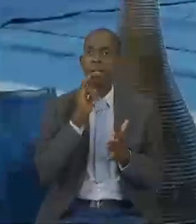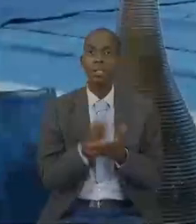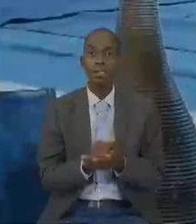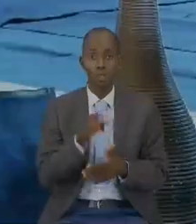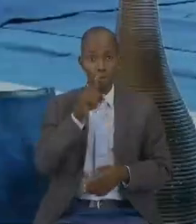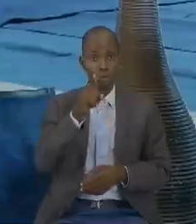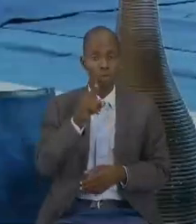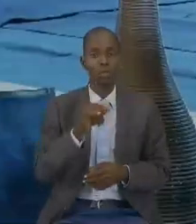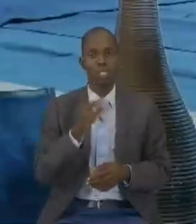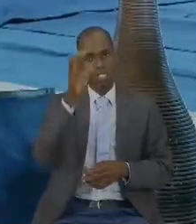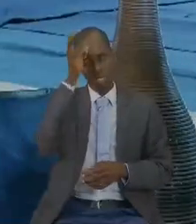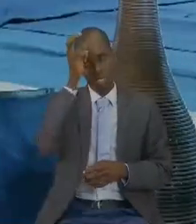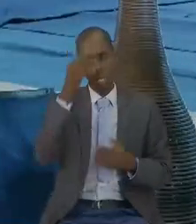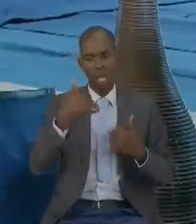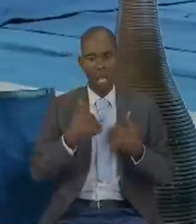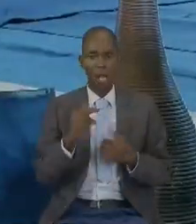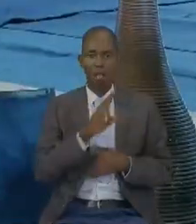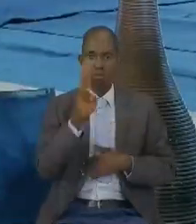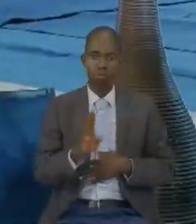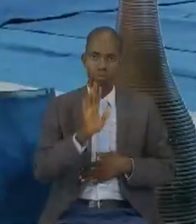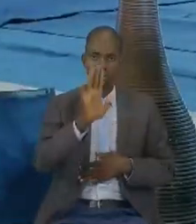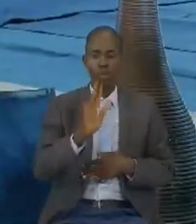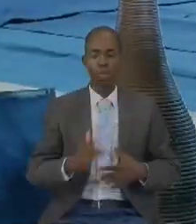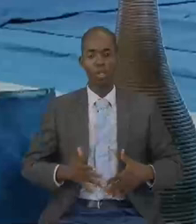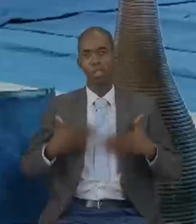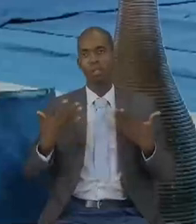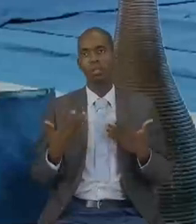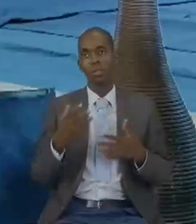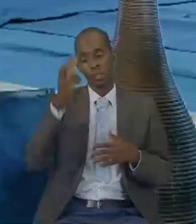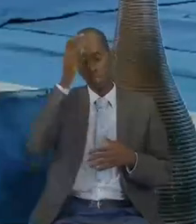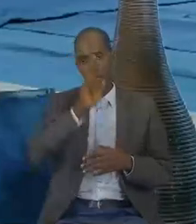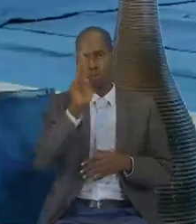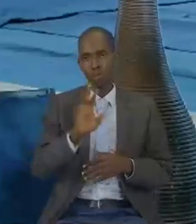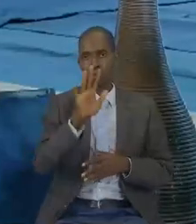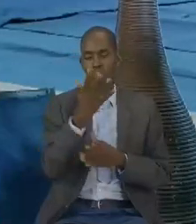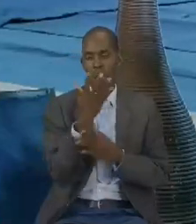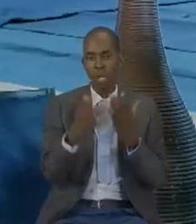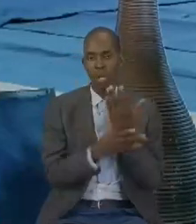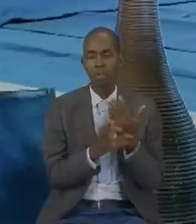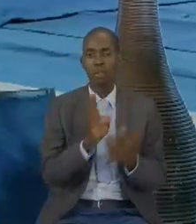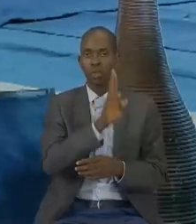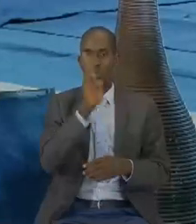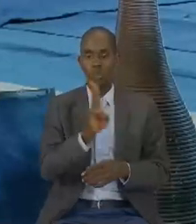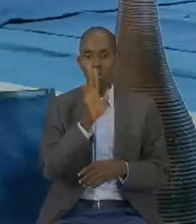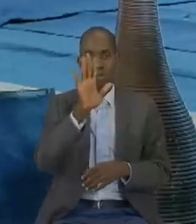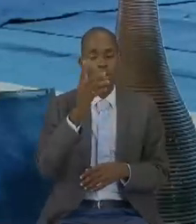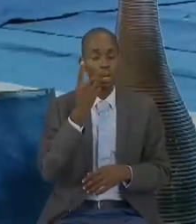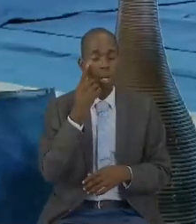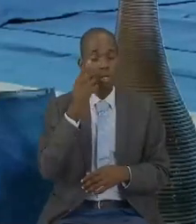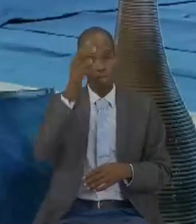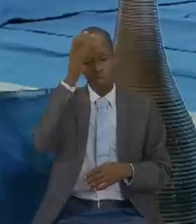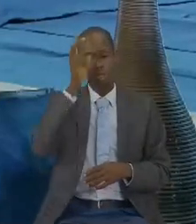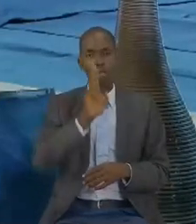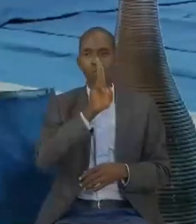là? Satan vous a déjà a utilisé vos mains, Satan a utilisé vos yeux et Satan